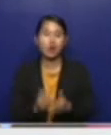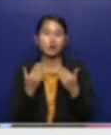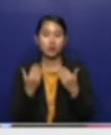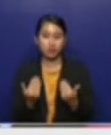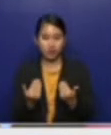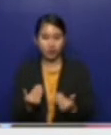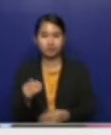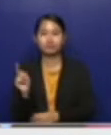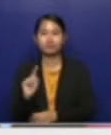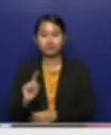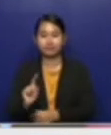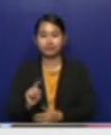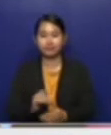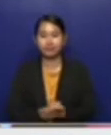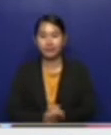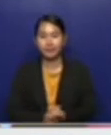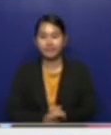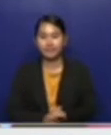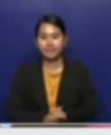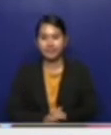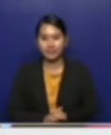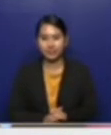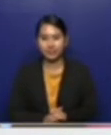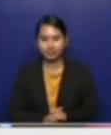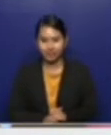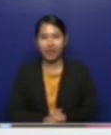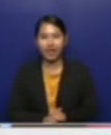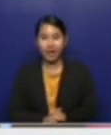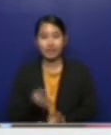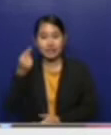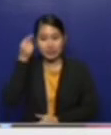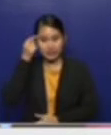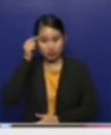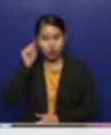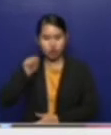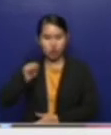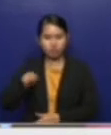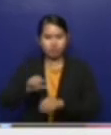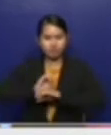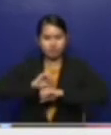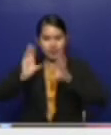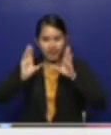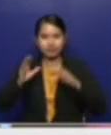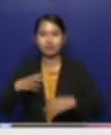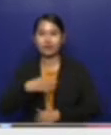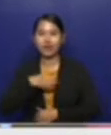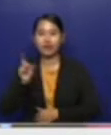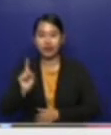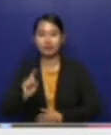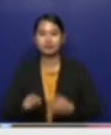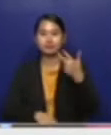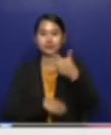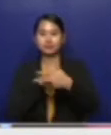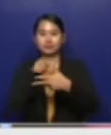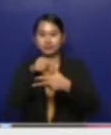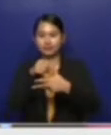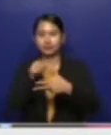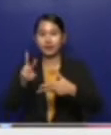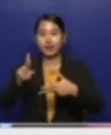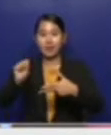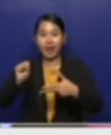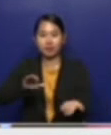ขณะนี้เนี่ยความเห็นเขาชัดเจนแล้วว่าเขาต้องการ1ให้ยุบสภ